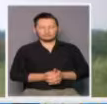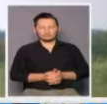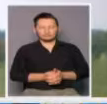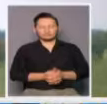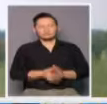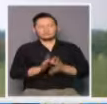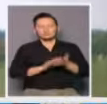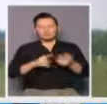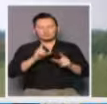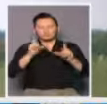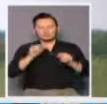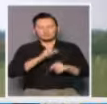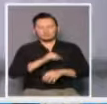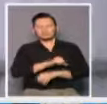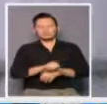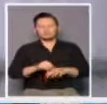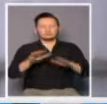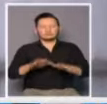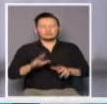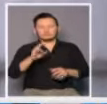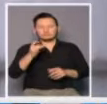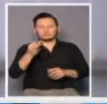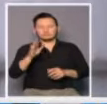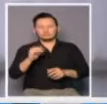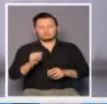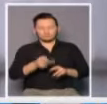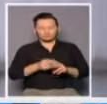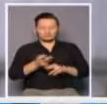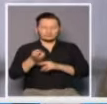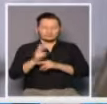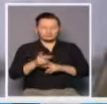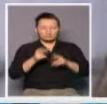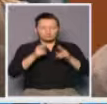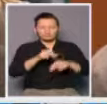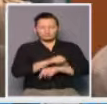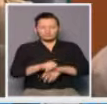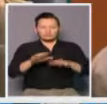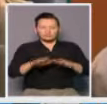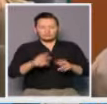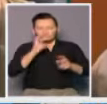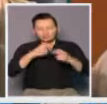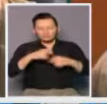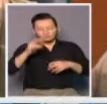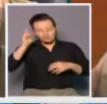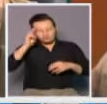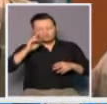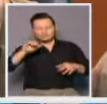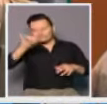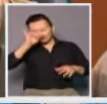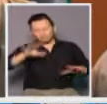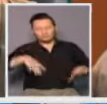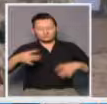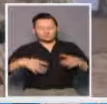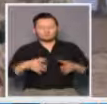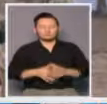Затем мы поехали к пограничной заставе Кудряшова. Когда мы приехали для пограничников, проводились учебные тренировки по